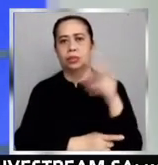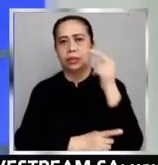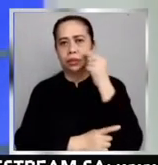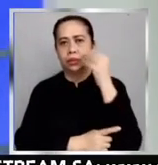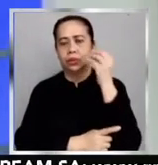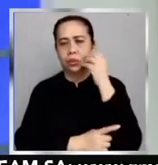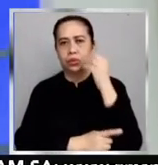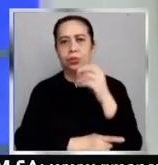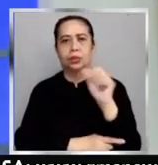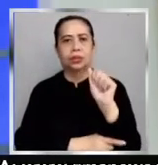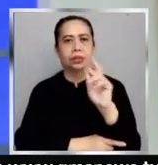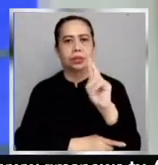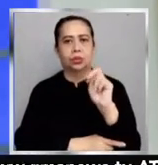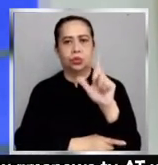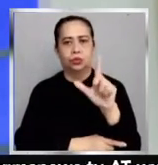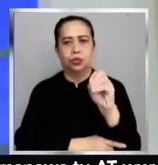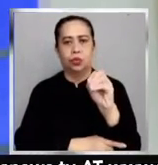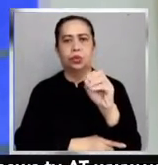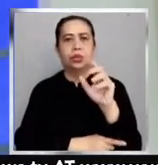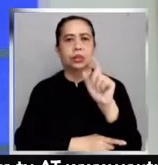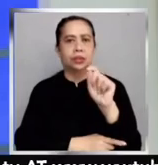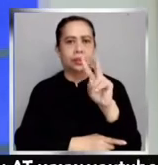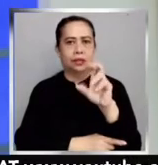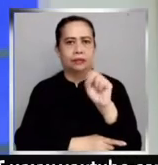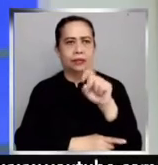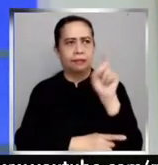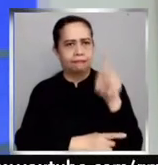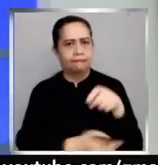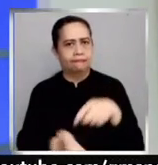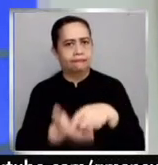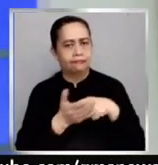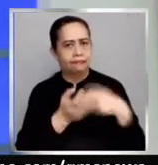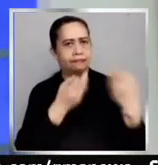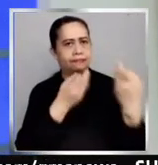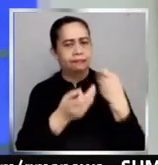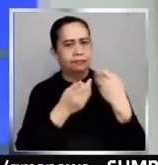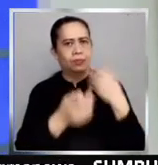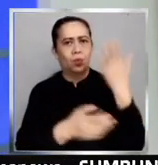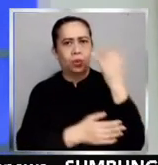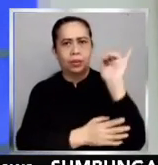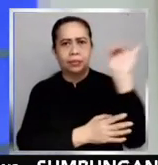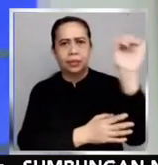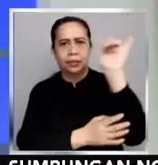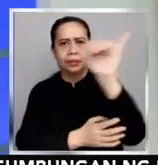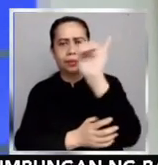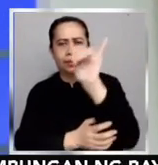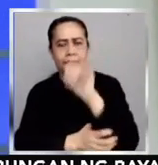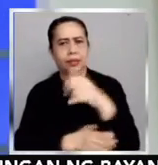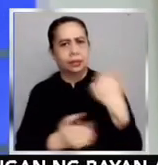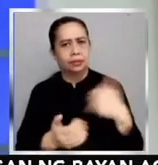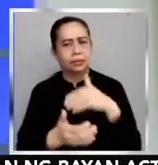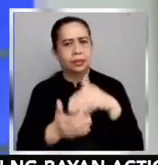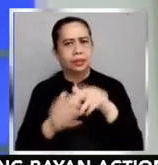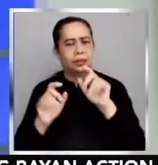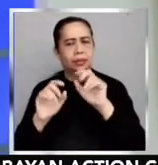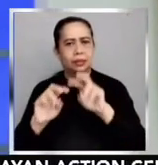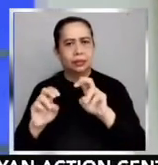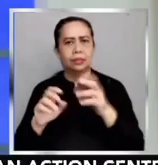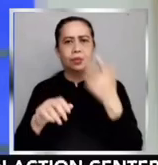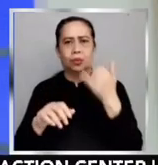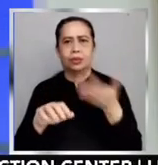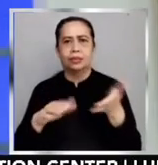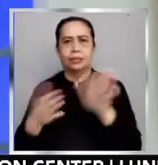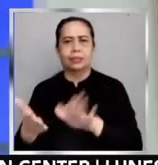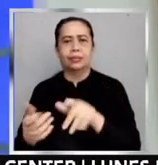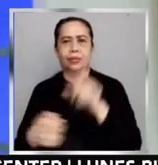araw. Pinasasagot si Teves sa kanyang patuloy na pagliban sa trabaho. Ito'y sa gitna ng investigasyon sa pagkamatay ni Negros Oriental